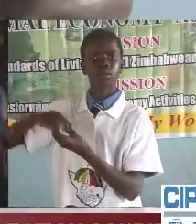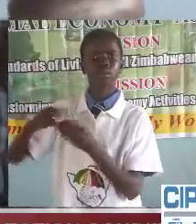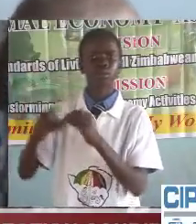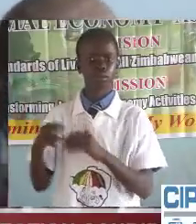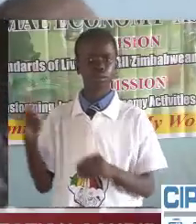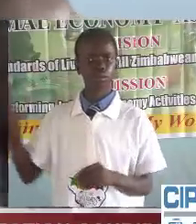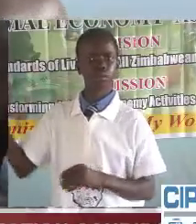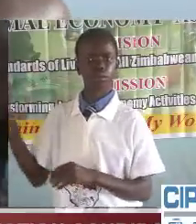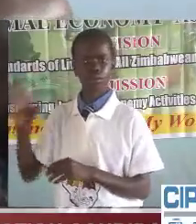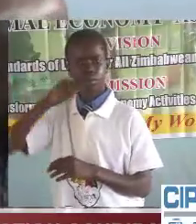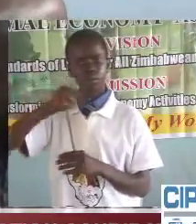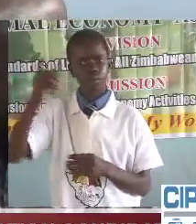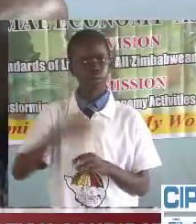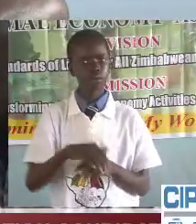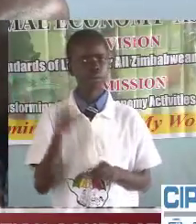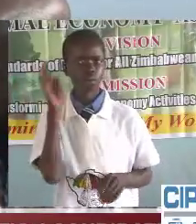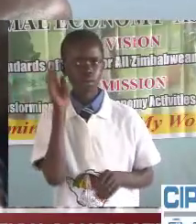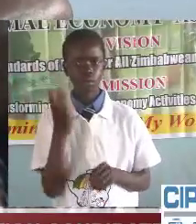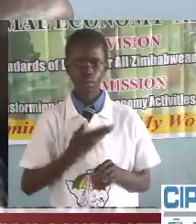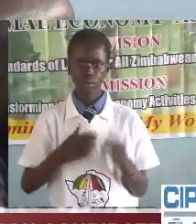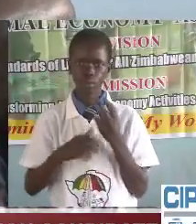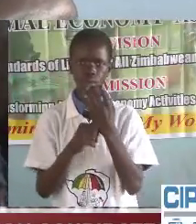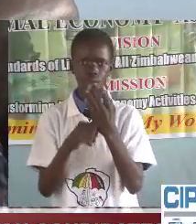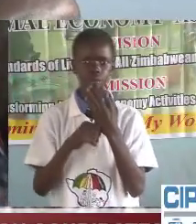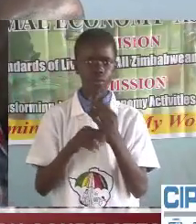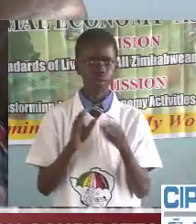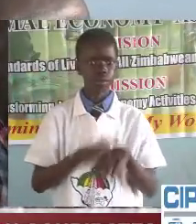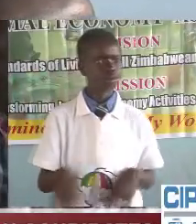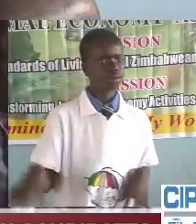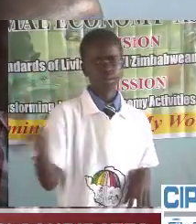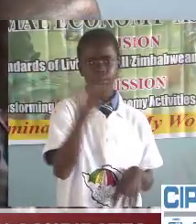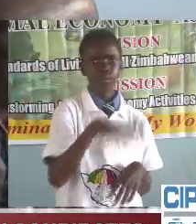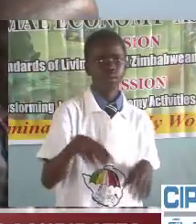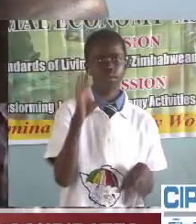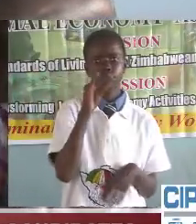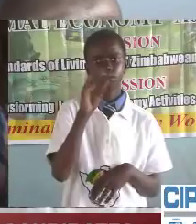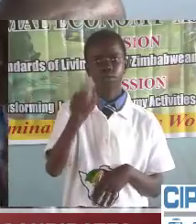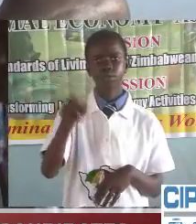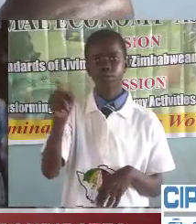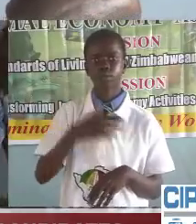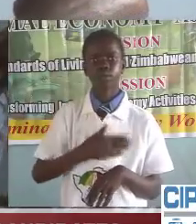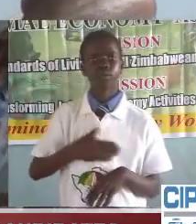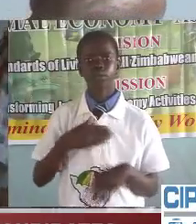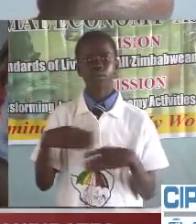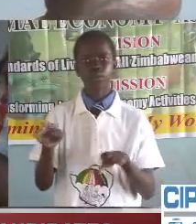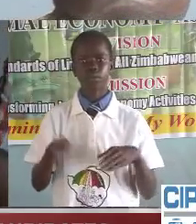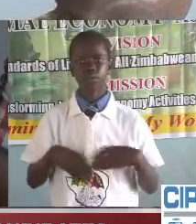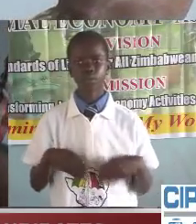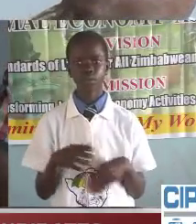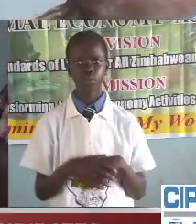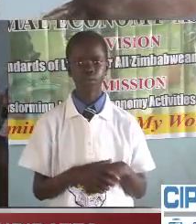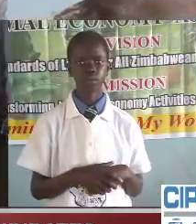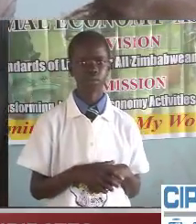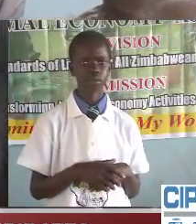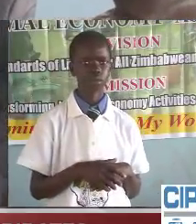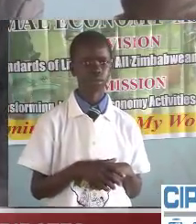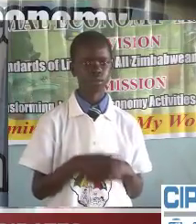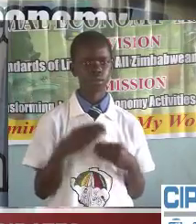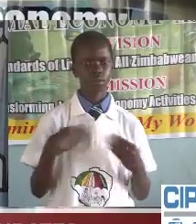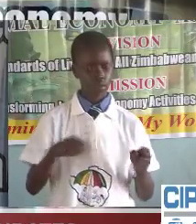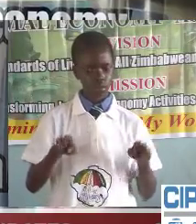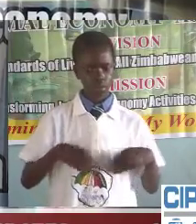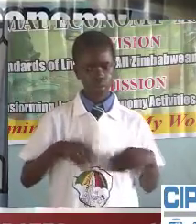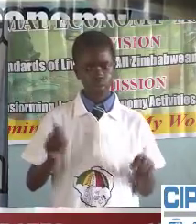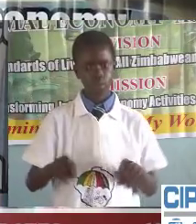ndivo vanenge varipo vachange vachikumiririrai pane zvese zvamunenge muchida. Todzokera padanho redu ratinaro nhasi